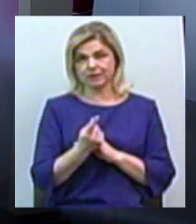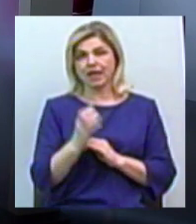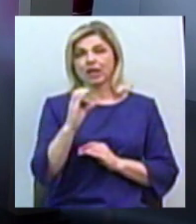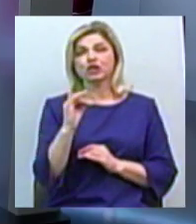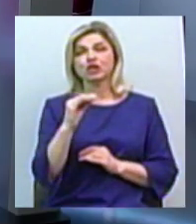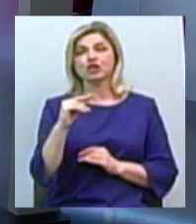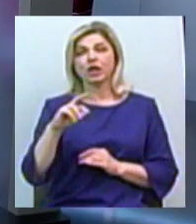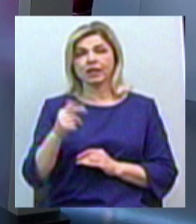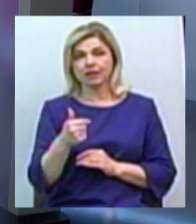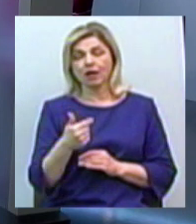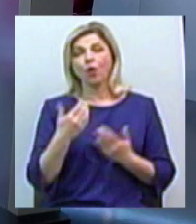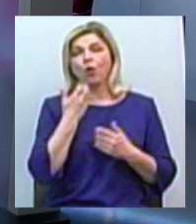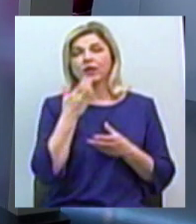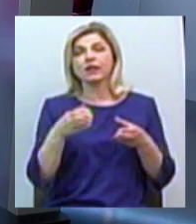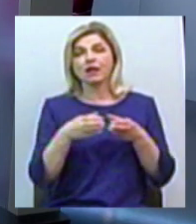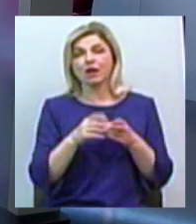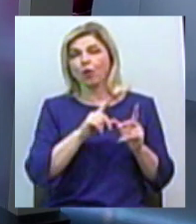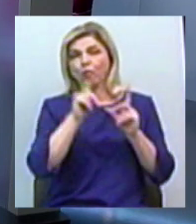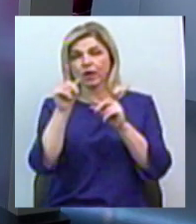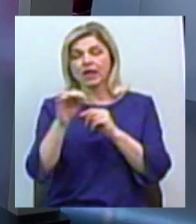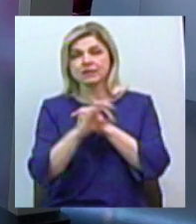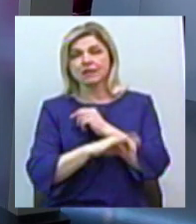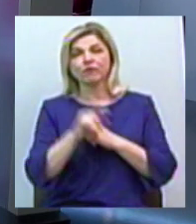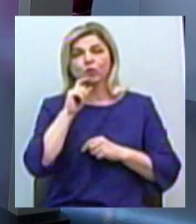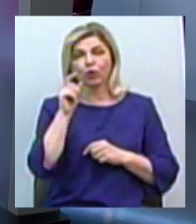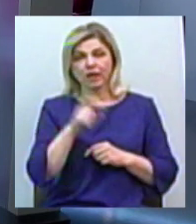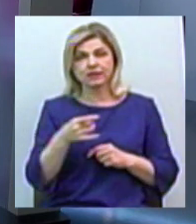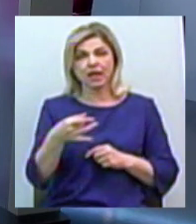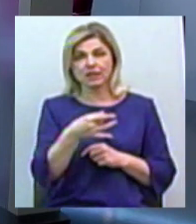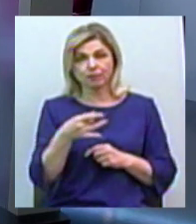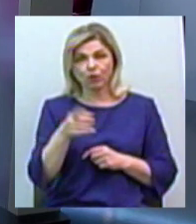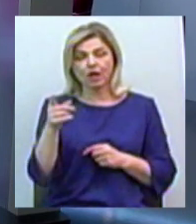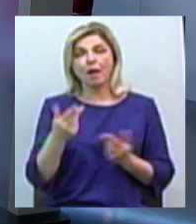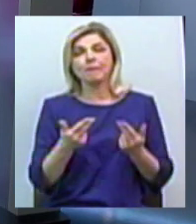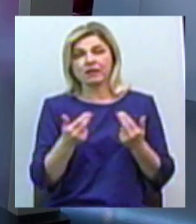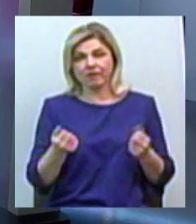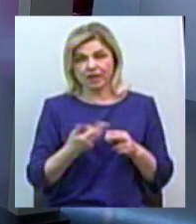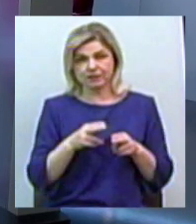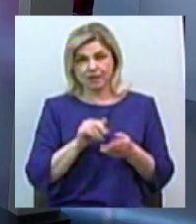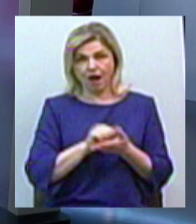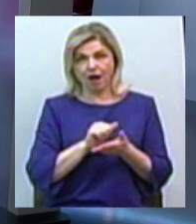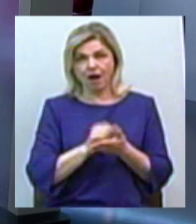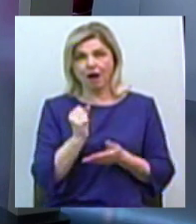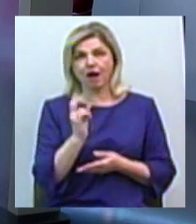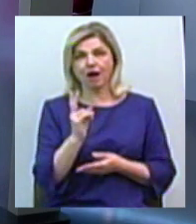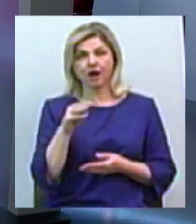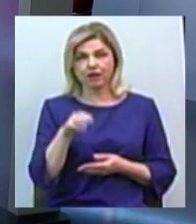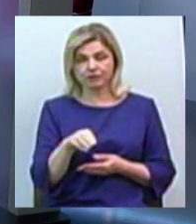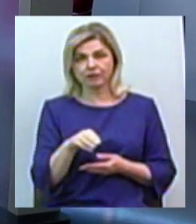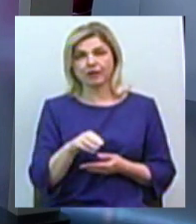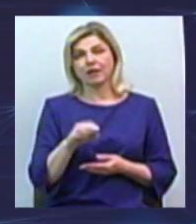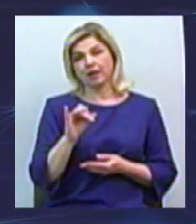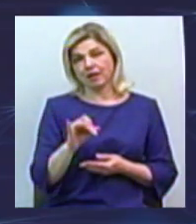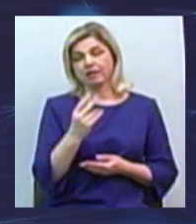місяці, коли делегація поїхала до Західноукраїнської Народної Республіки, вони там підтвердили цей акт, укладений в грудні місяці.